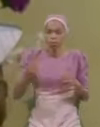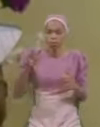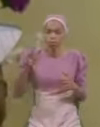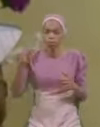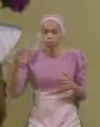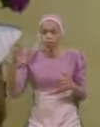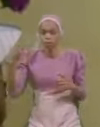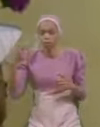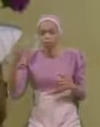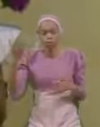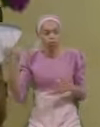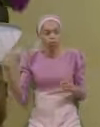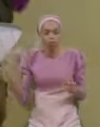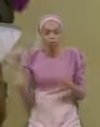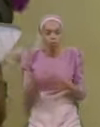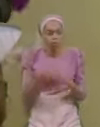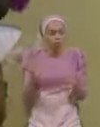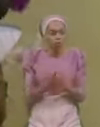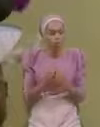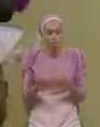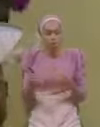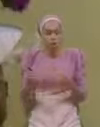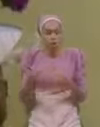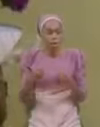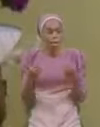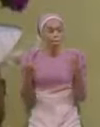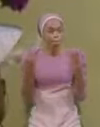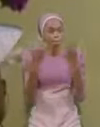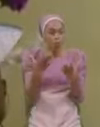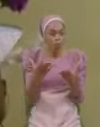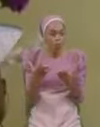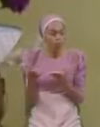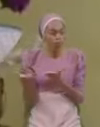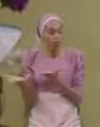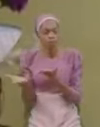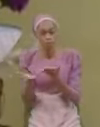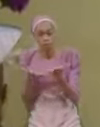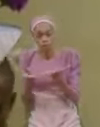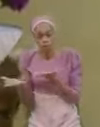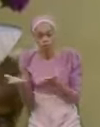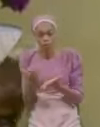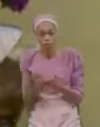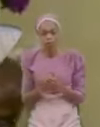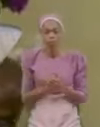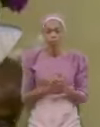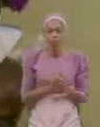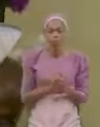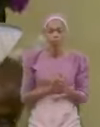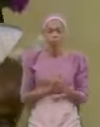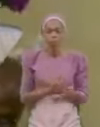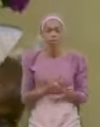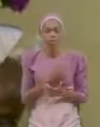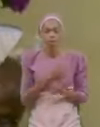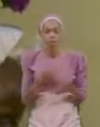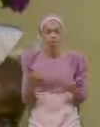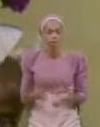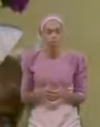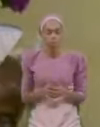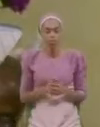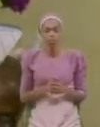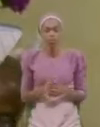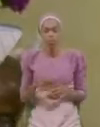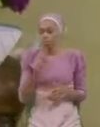tu t'inquiètes pour beaucoup de choseselle avait pris du temps pour s'asseoir écouter un